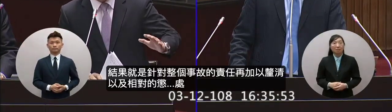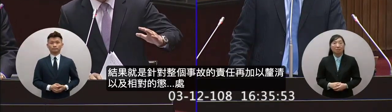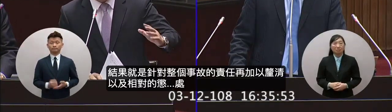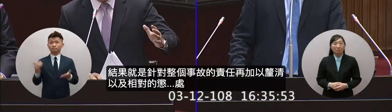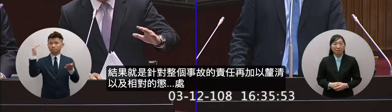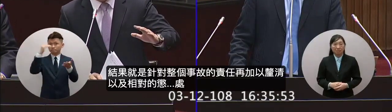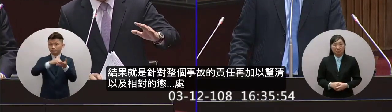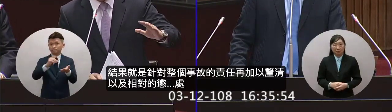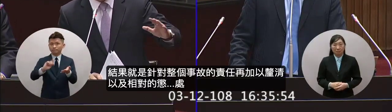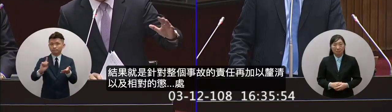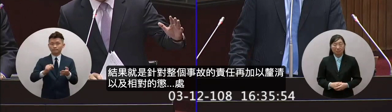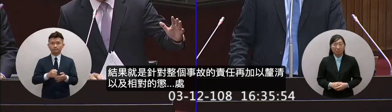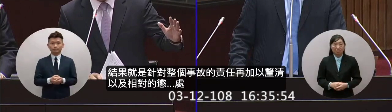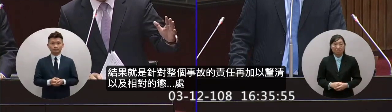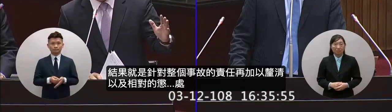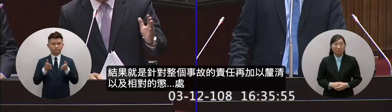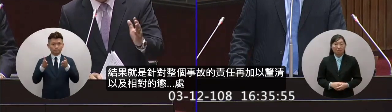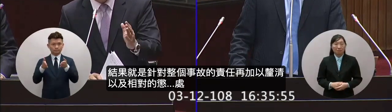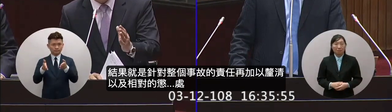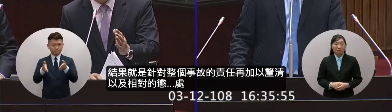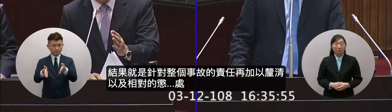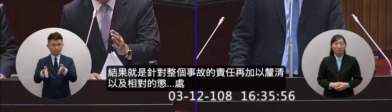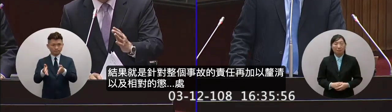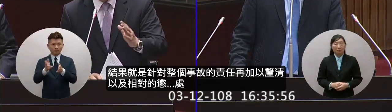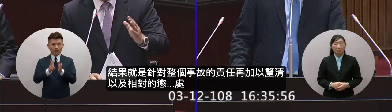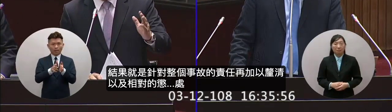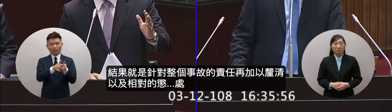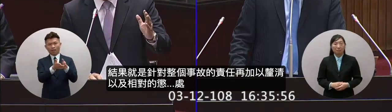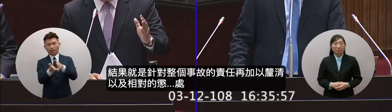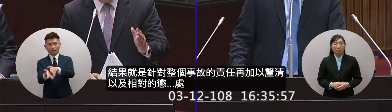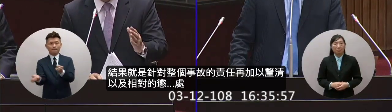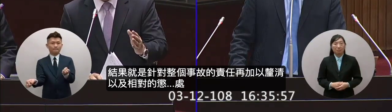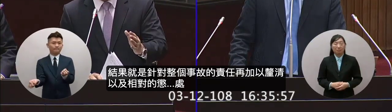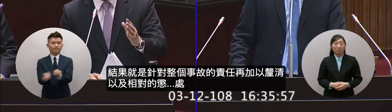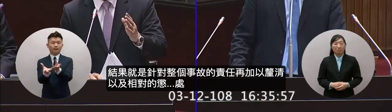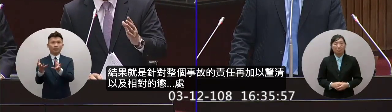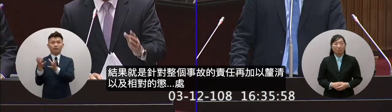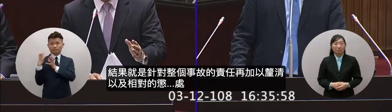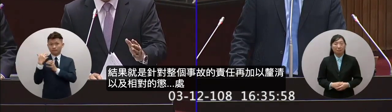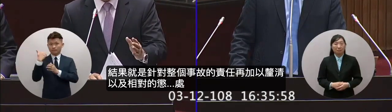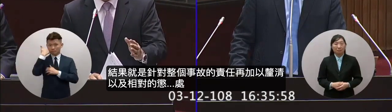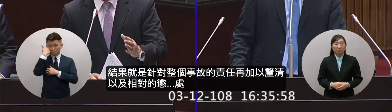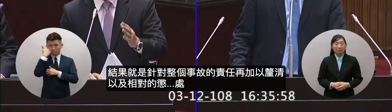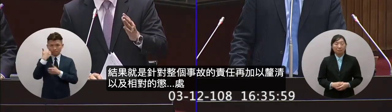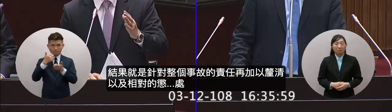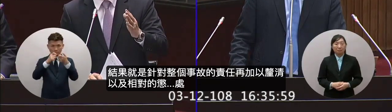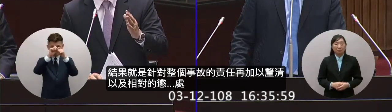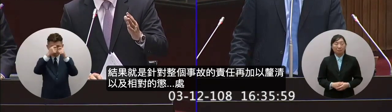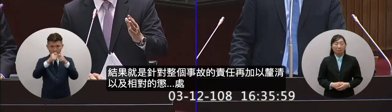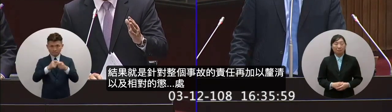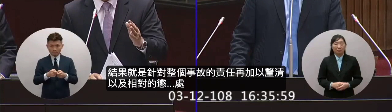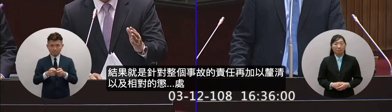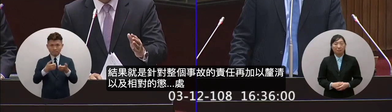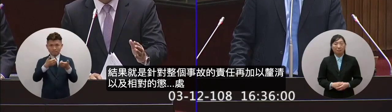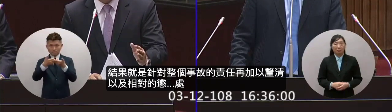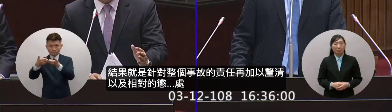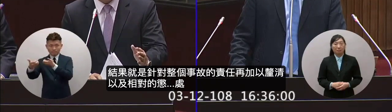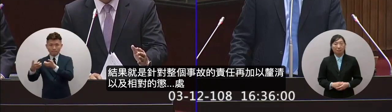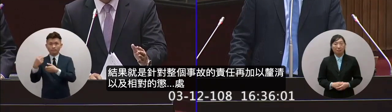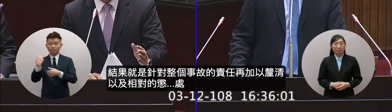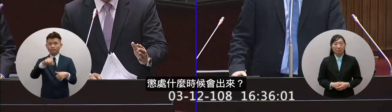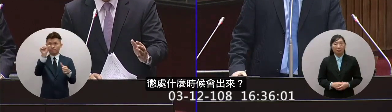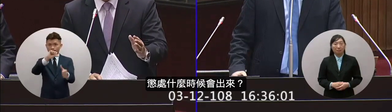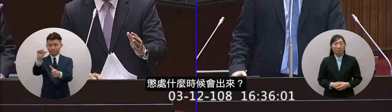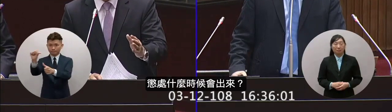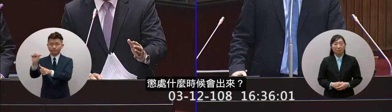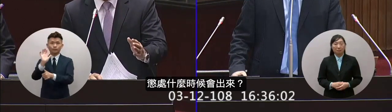结果就是针对整个事故的责任再加以厘清，以及相对的